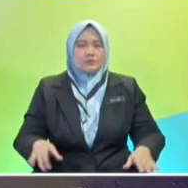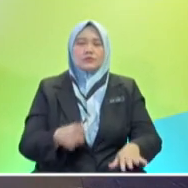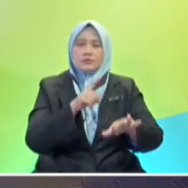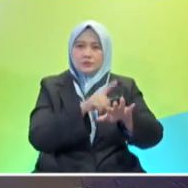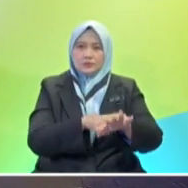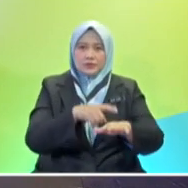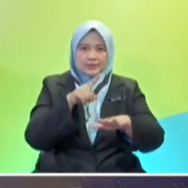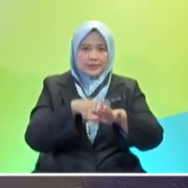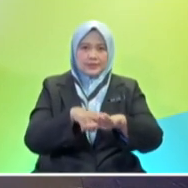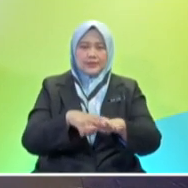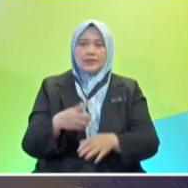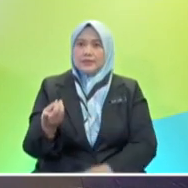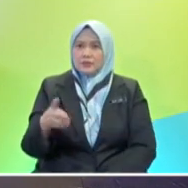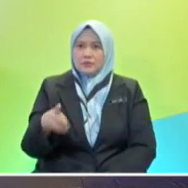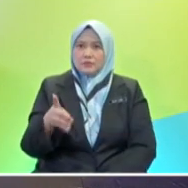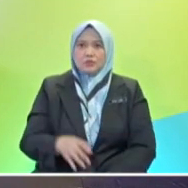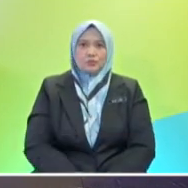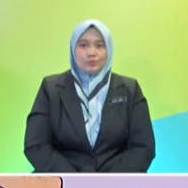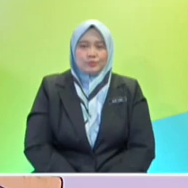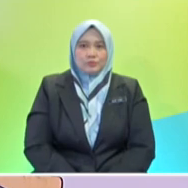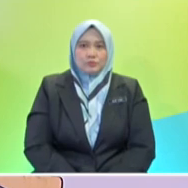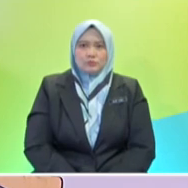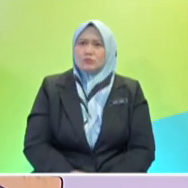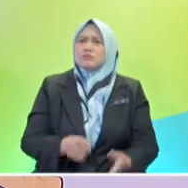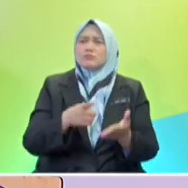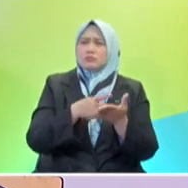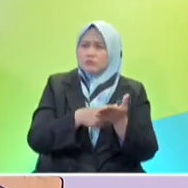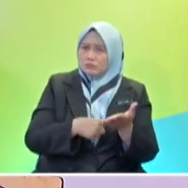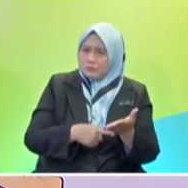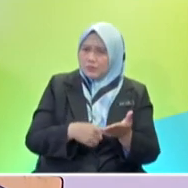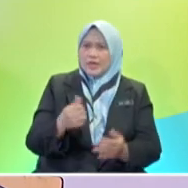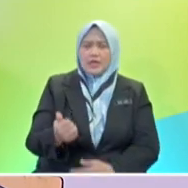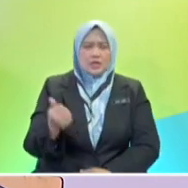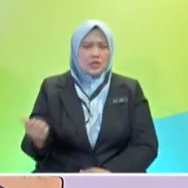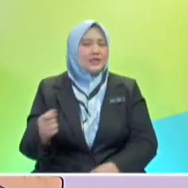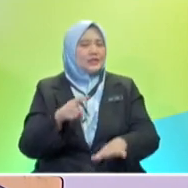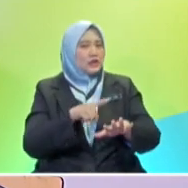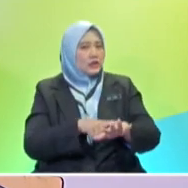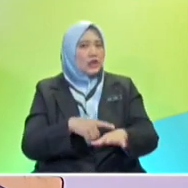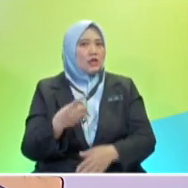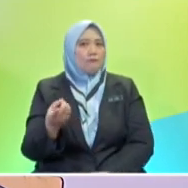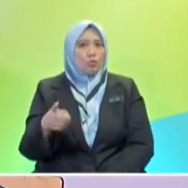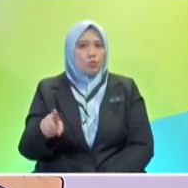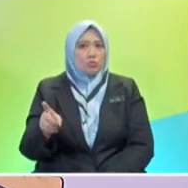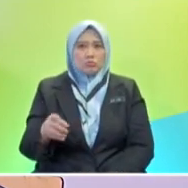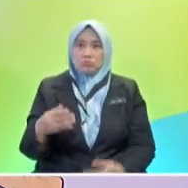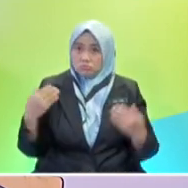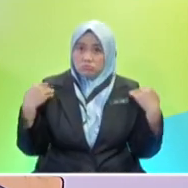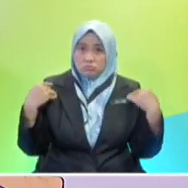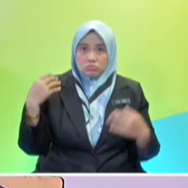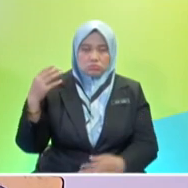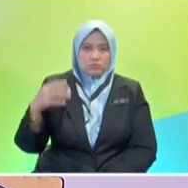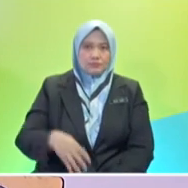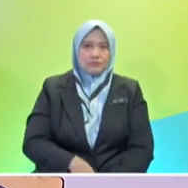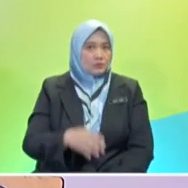dengan murid-murid kita, apakah peralatan-peralatan yang ada di dapur? Baik, dipersilakan.